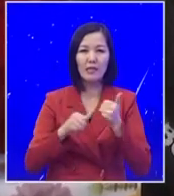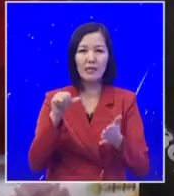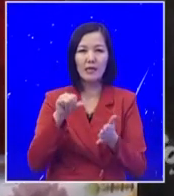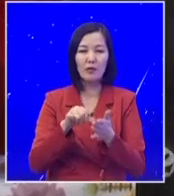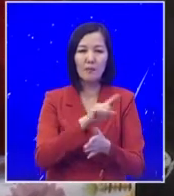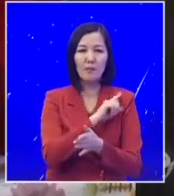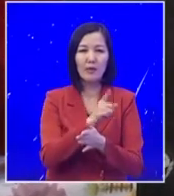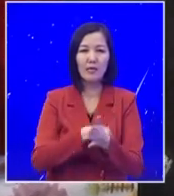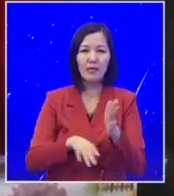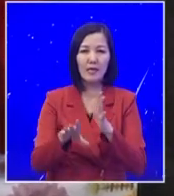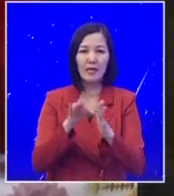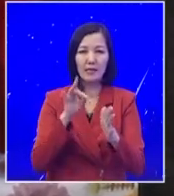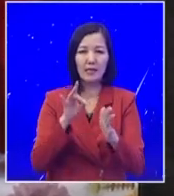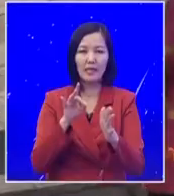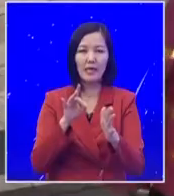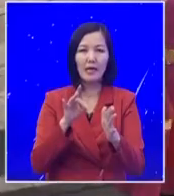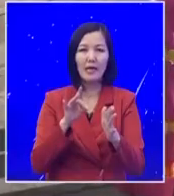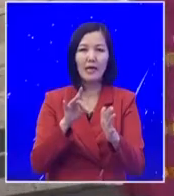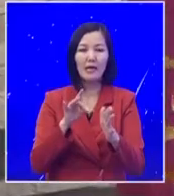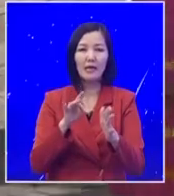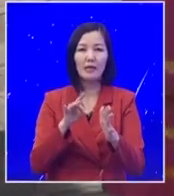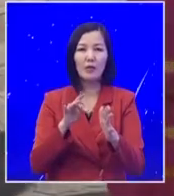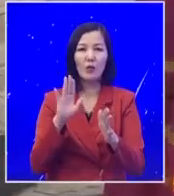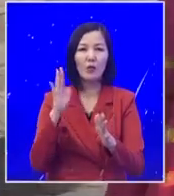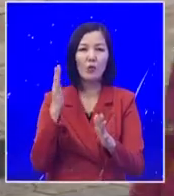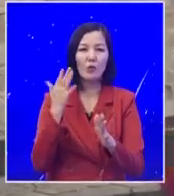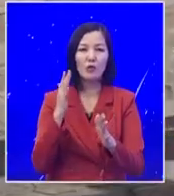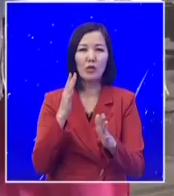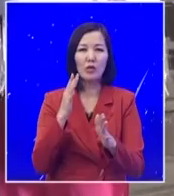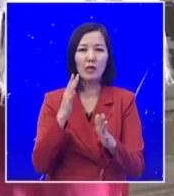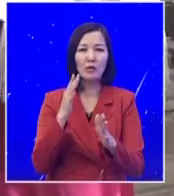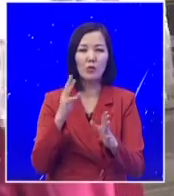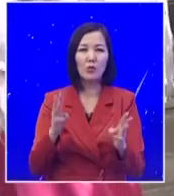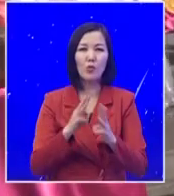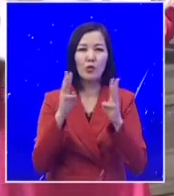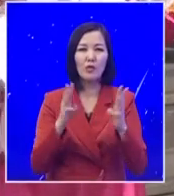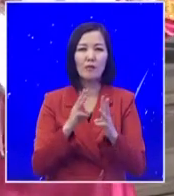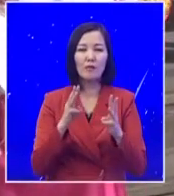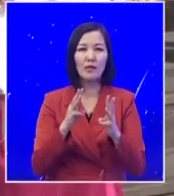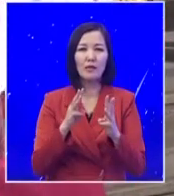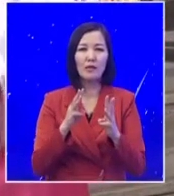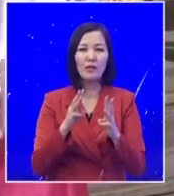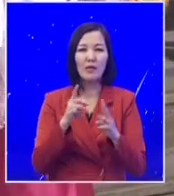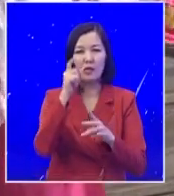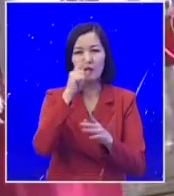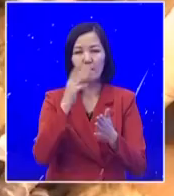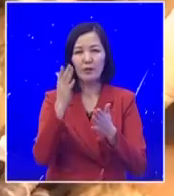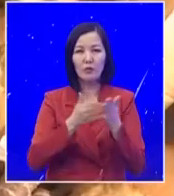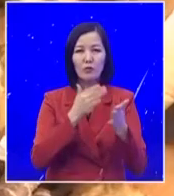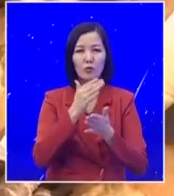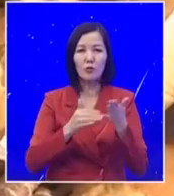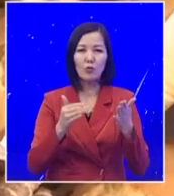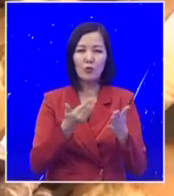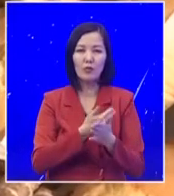қатысып өзара мықтыларды анықтады. Ал мейрам соңында көпшілік қоршақ қарауыл мүсінін өртеп жамандық жойылуын тіледі.